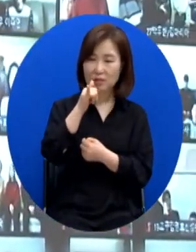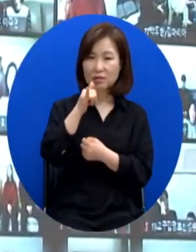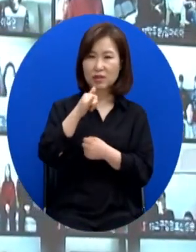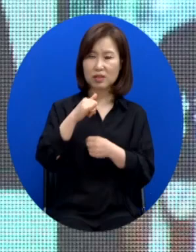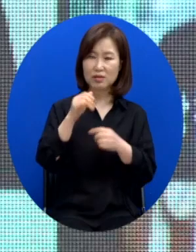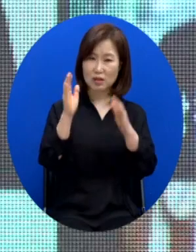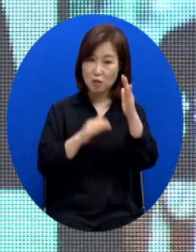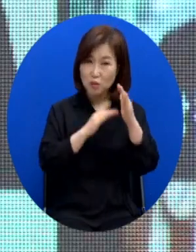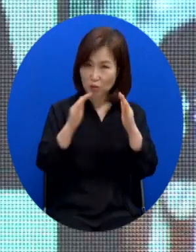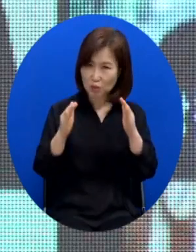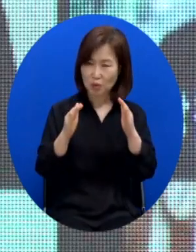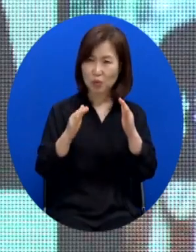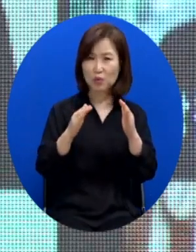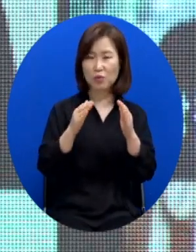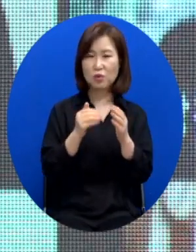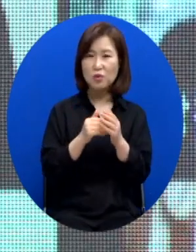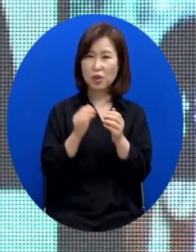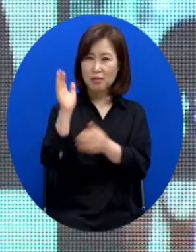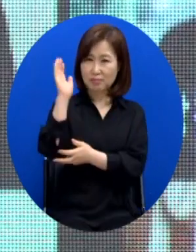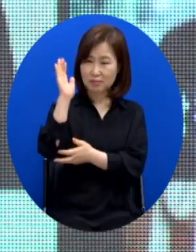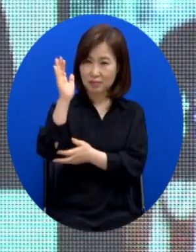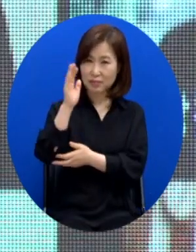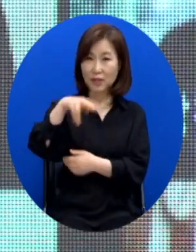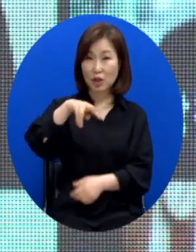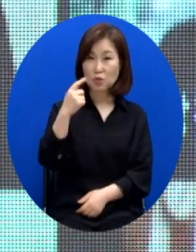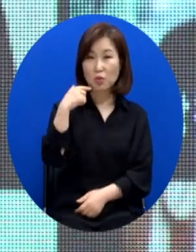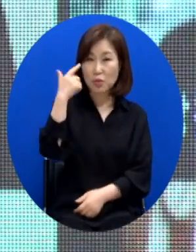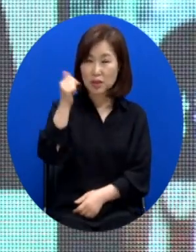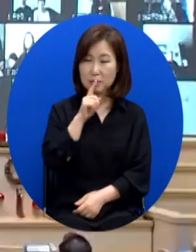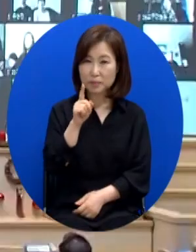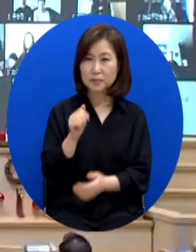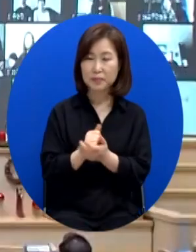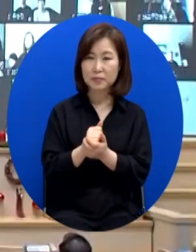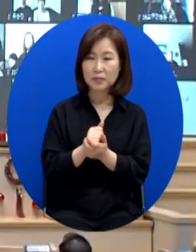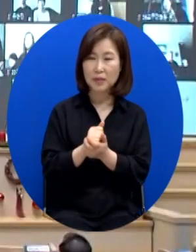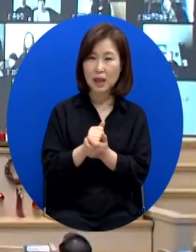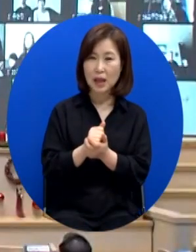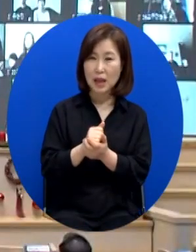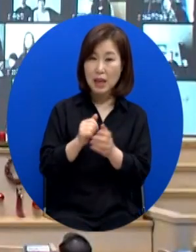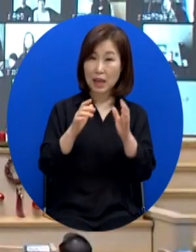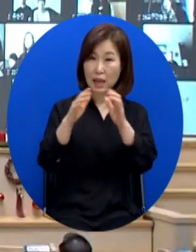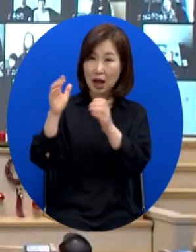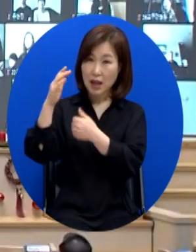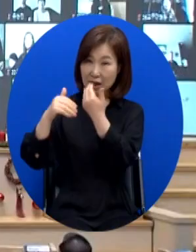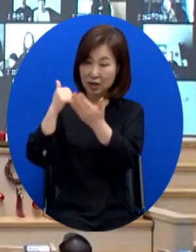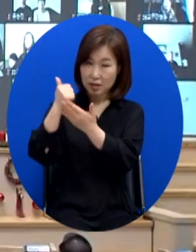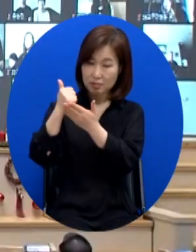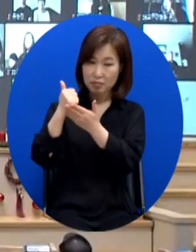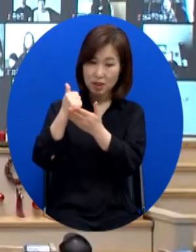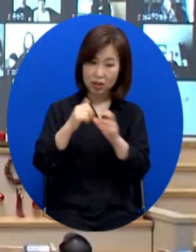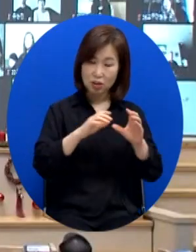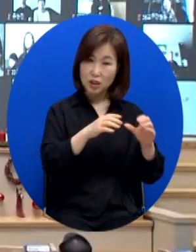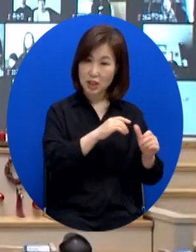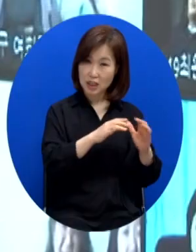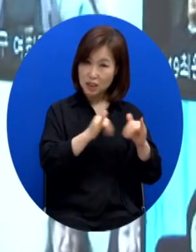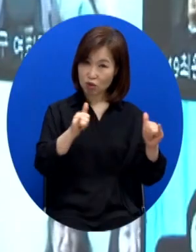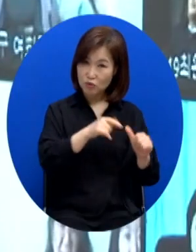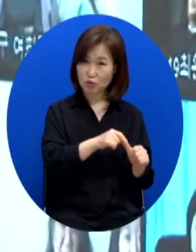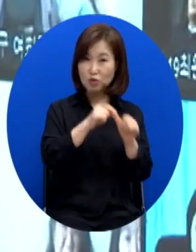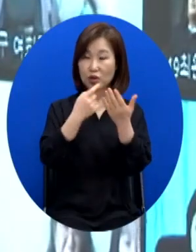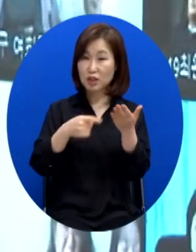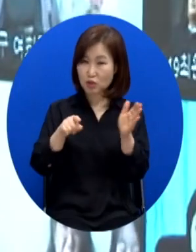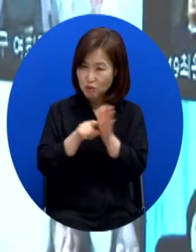메시지도 있었습니다. 세해된 교회 소강성 목사는 하나님께서 인류 구원을 위해 아들 예수를 이 땅에 보내 아픔을